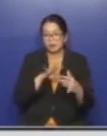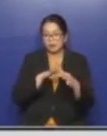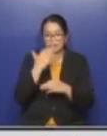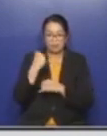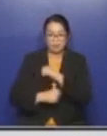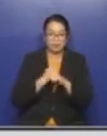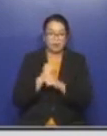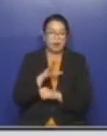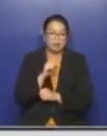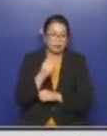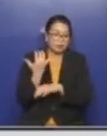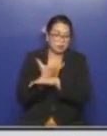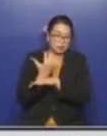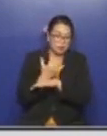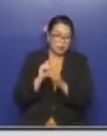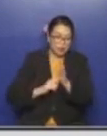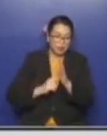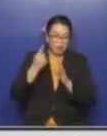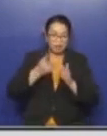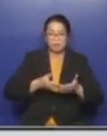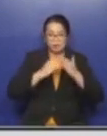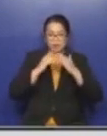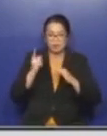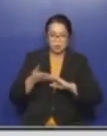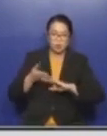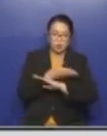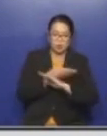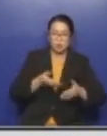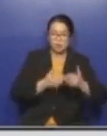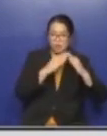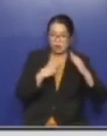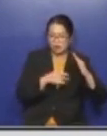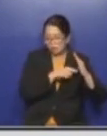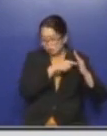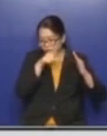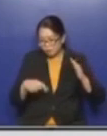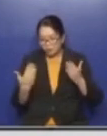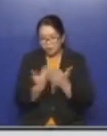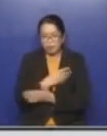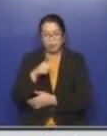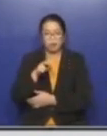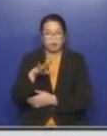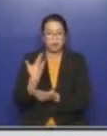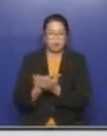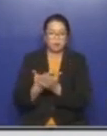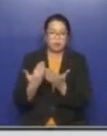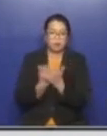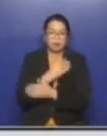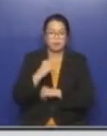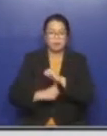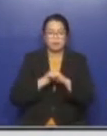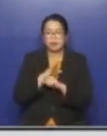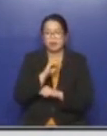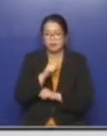นจริงสถานีโทรทัศน์อย่างนี้เกิดขึ้นนานกว่านั้นแต่มาปรับปรุงออกมาเป็นใช้เงินตัวนี้เมื่อปี51เท่านั้นเ